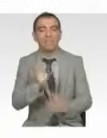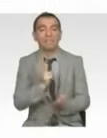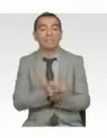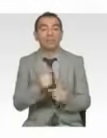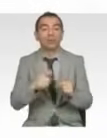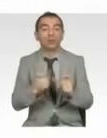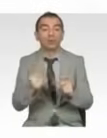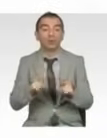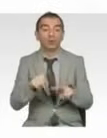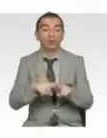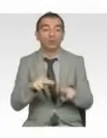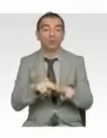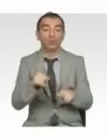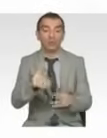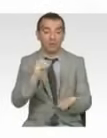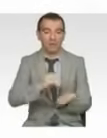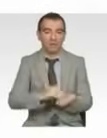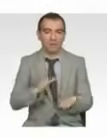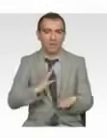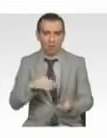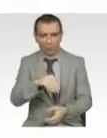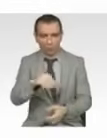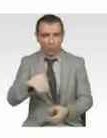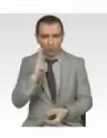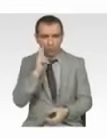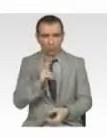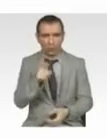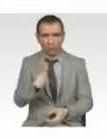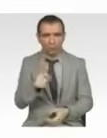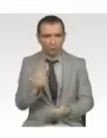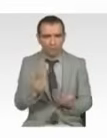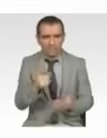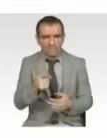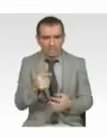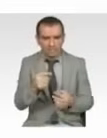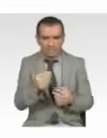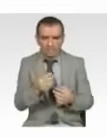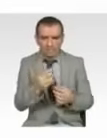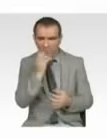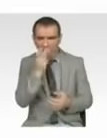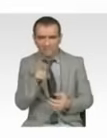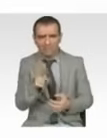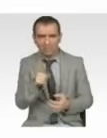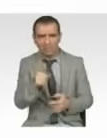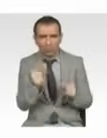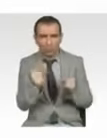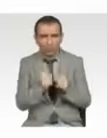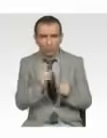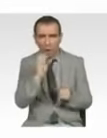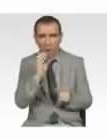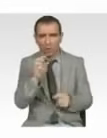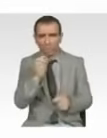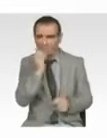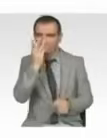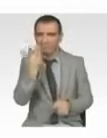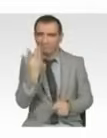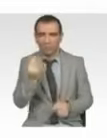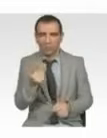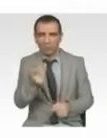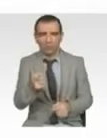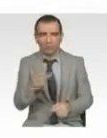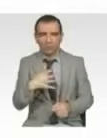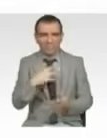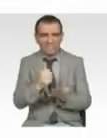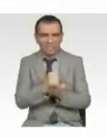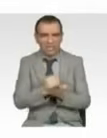sumağı eklemiş reçetelerine. Bu sumak toz gördük ya, bunun şeyin nasıl bir şey? Yaprak mı bu? Nasıl bir şey? Hayır, böyle küçük ağaçları oluyor. Ha. Küçük mercimek,